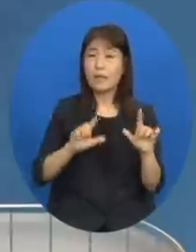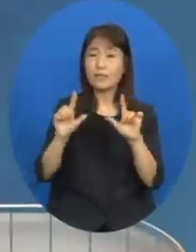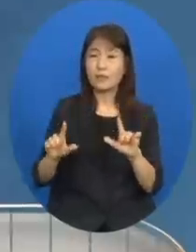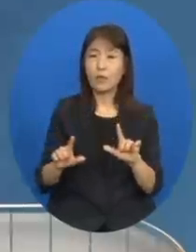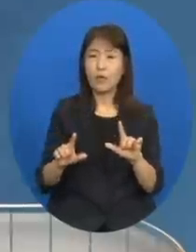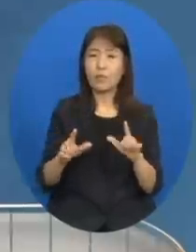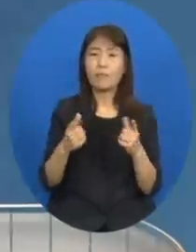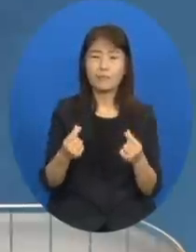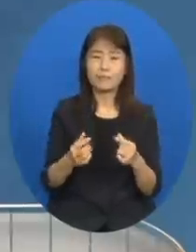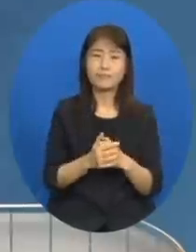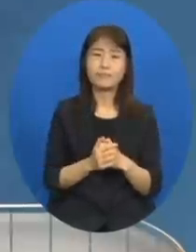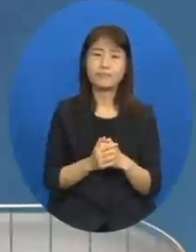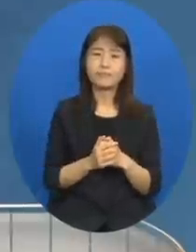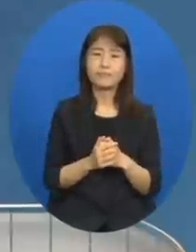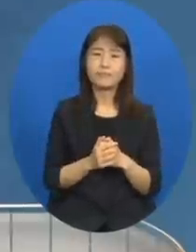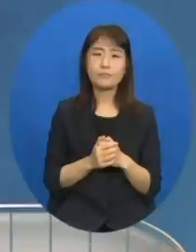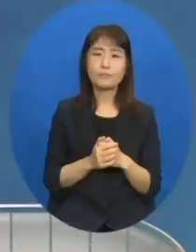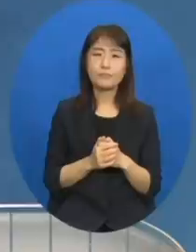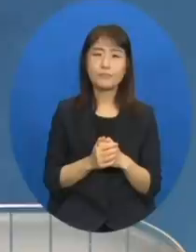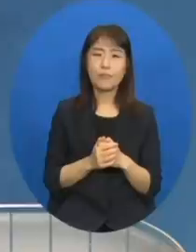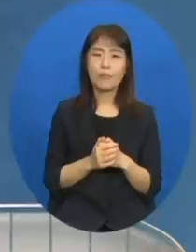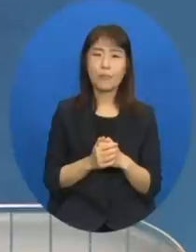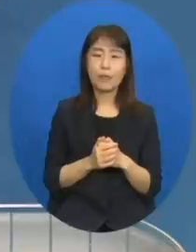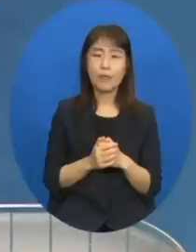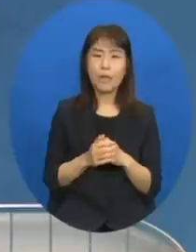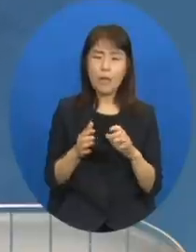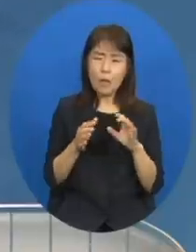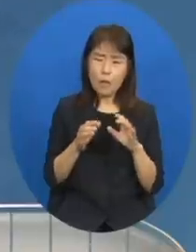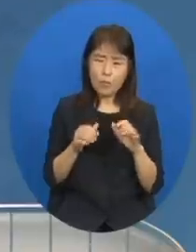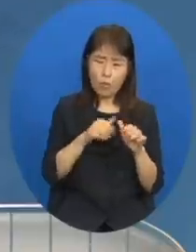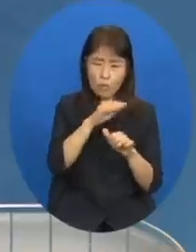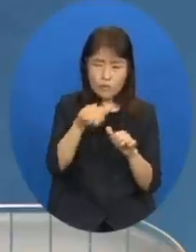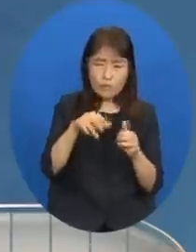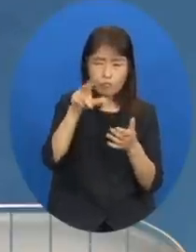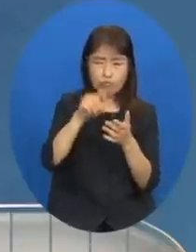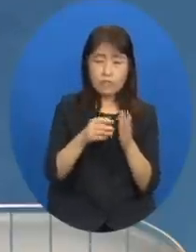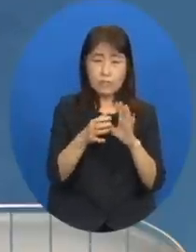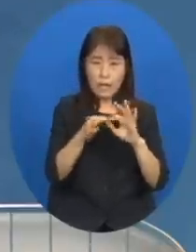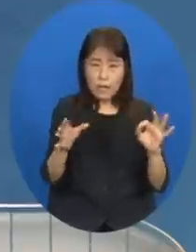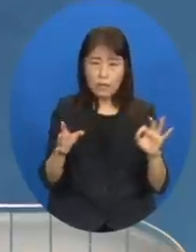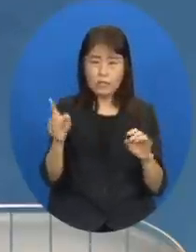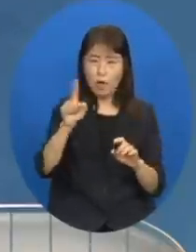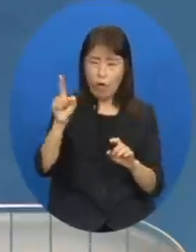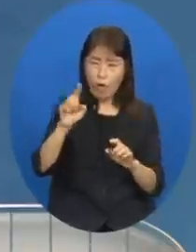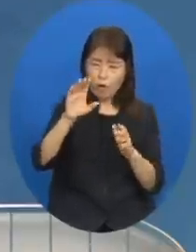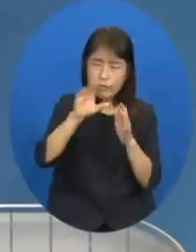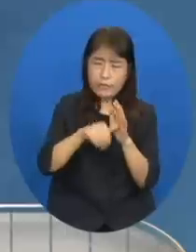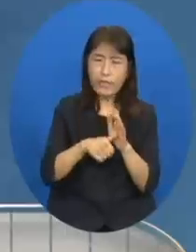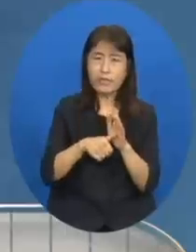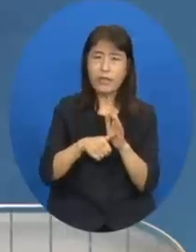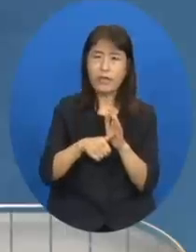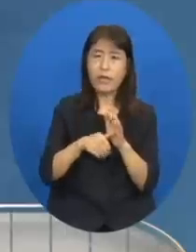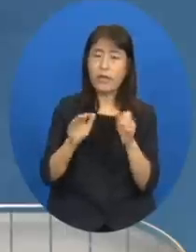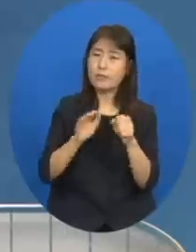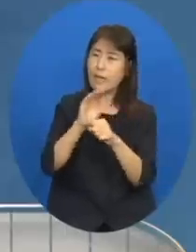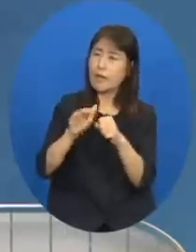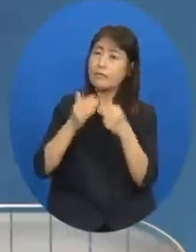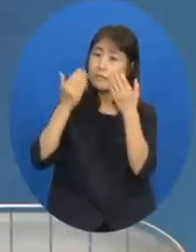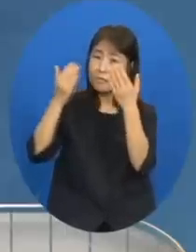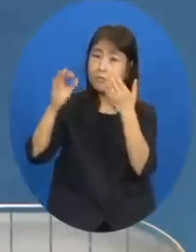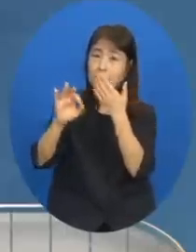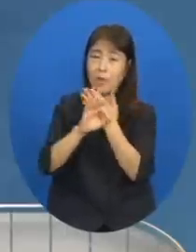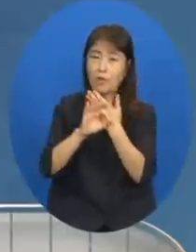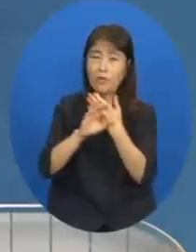순간에도 우리가 하나님을 사랑하면 지금 여러분의 마음이 그렇잖아요 그러면 7가지 약속을 하셨어요